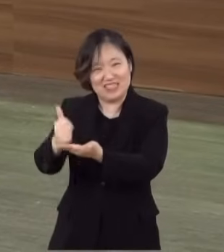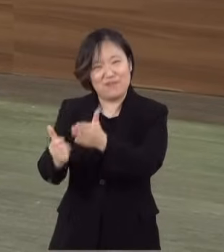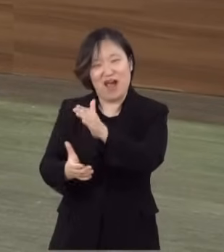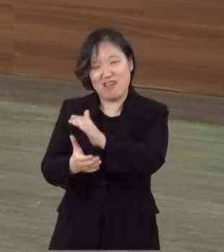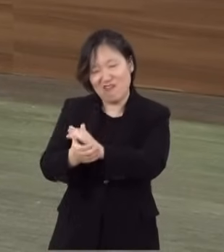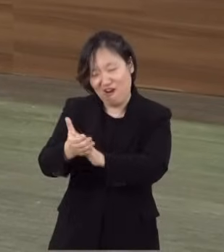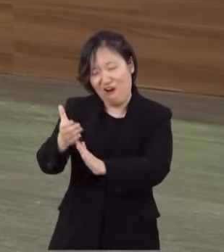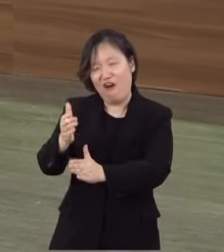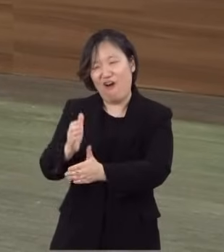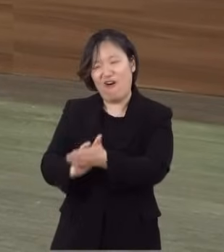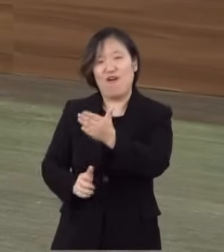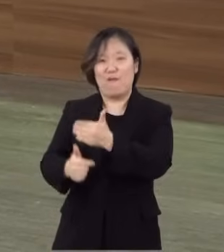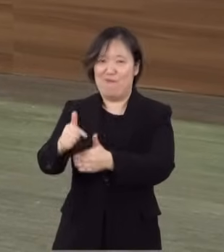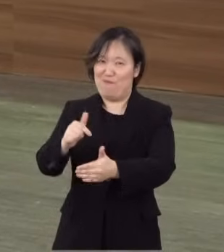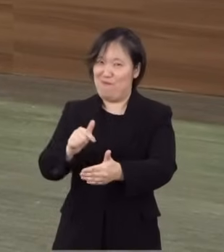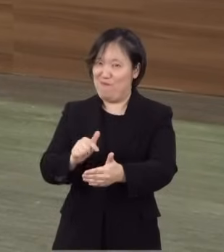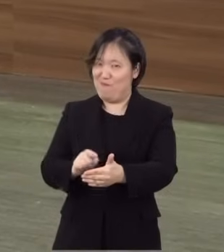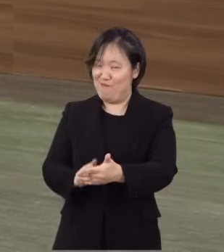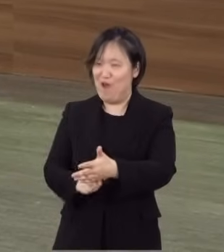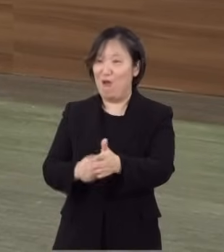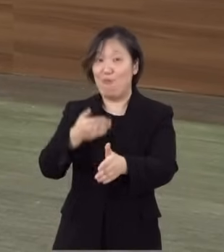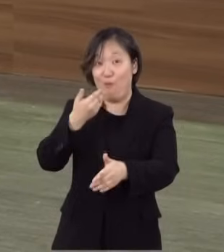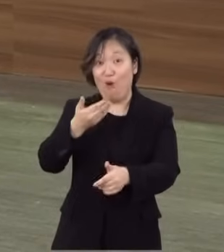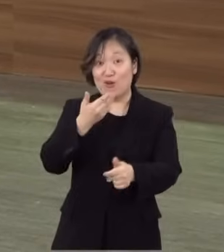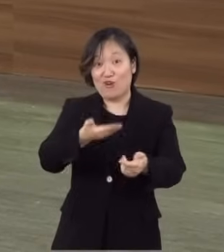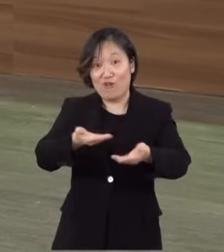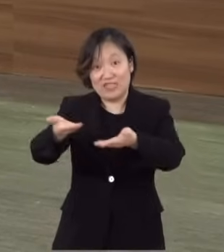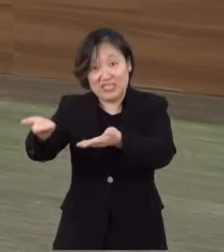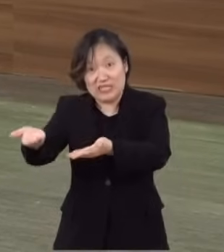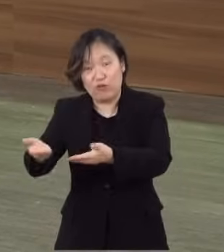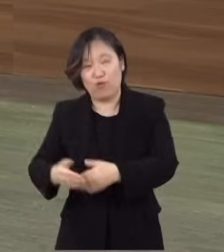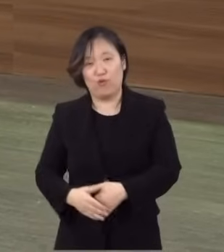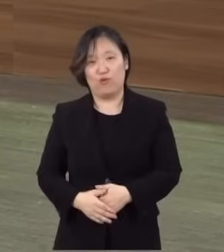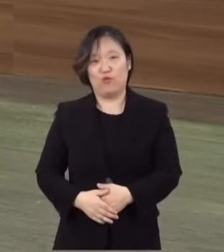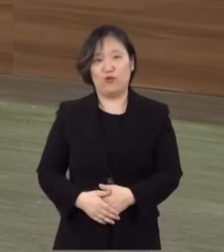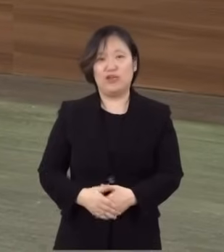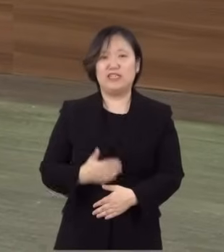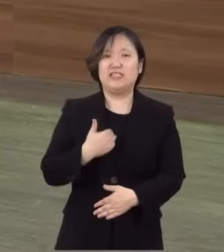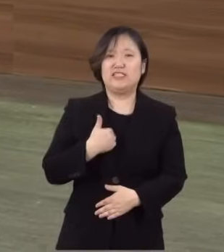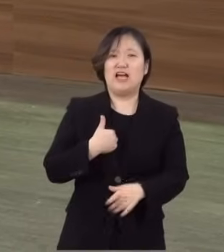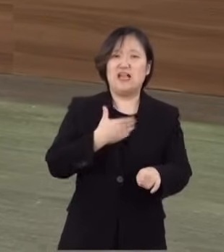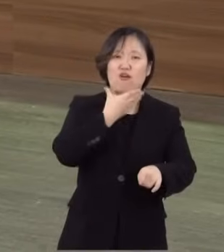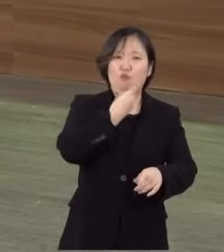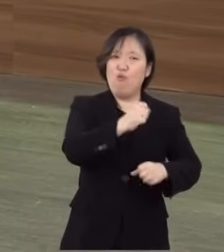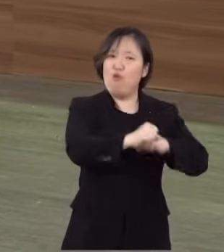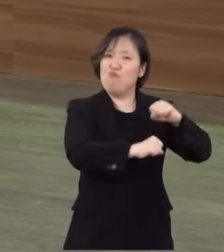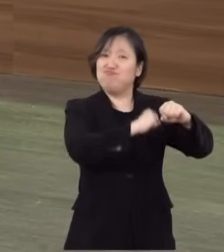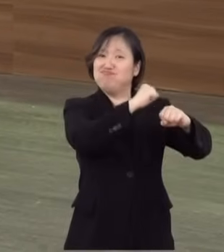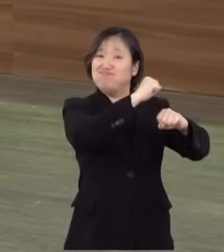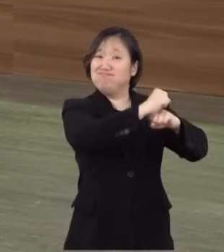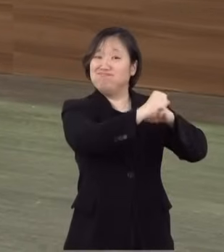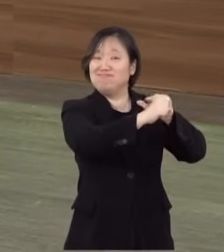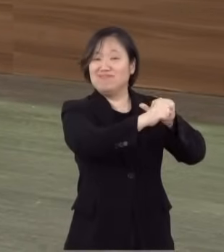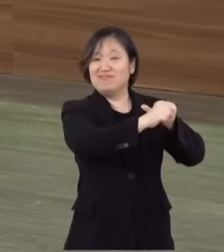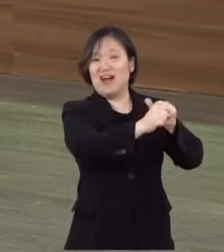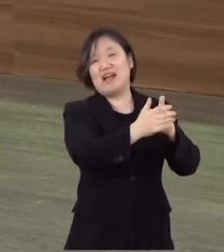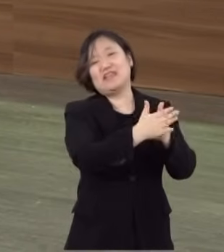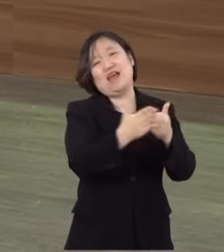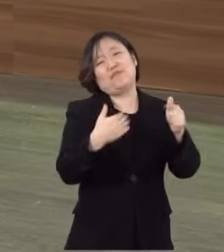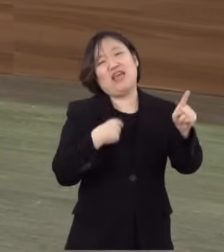정성스러운 마음으로 공양을 올리고 자시가 자신이 지은 그 공덕의